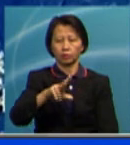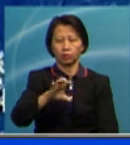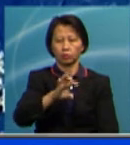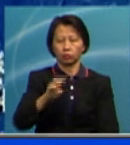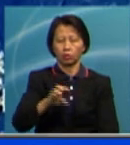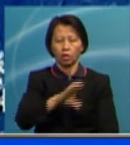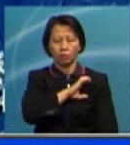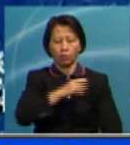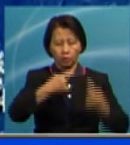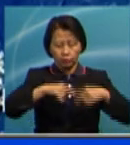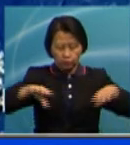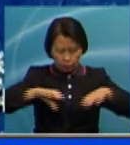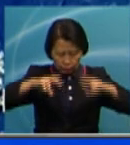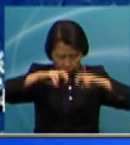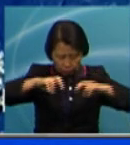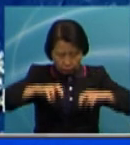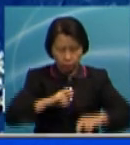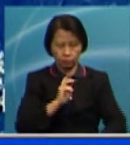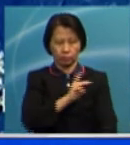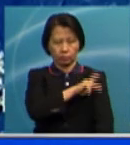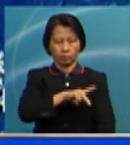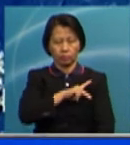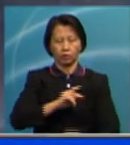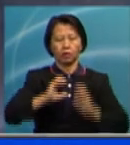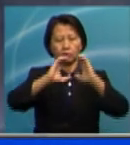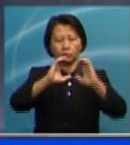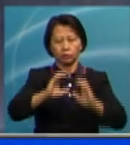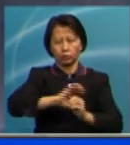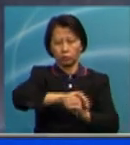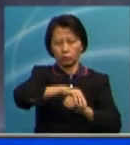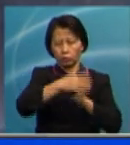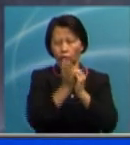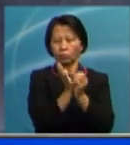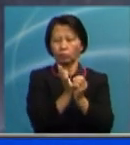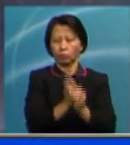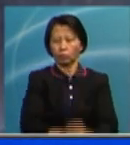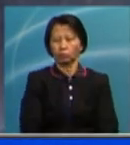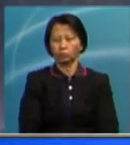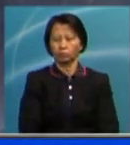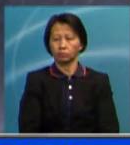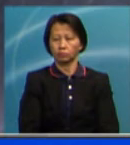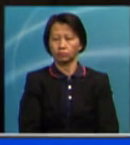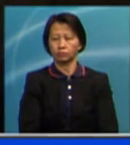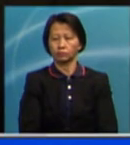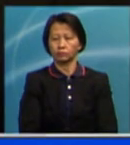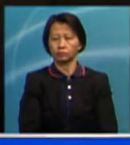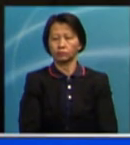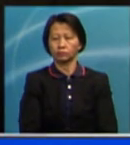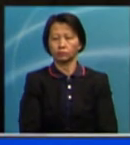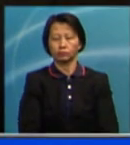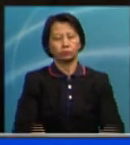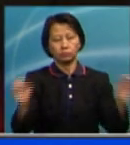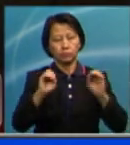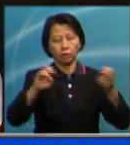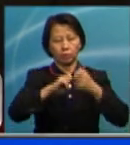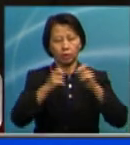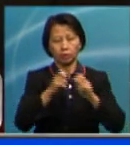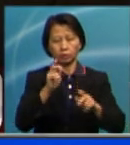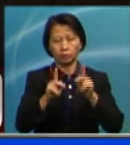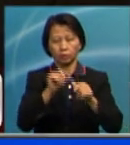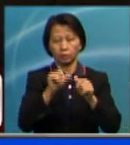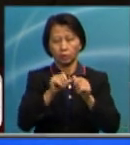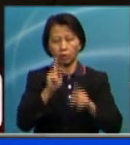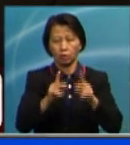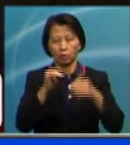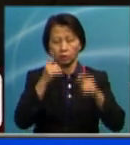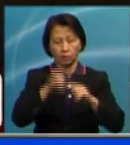polis sedang melakukan siasatan personaliti secara menyeluruh but it doesn't mean that anybody else could not be